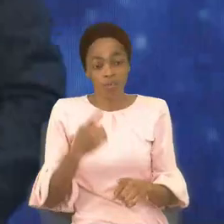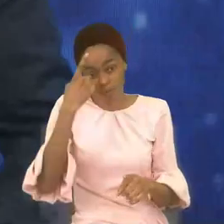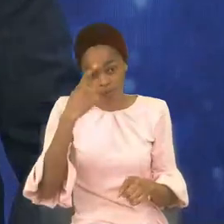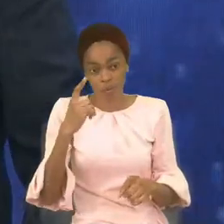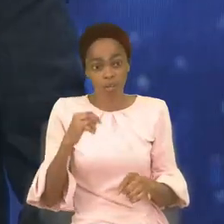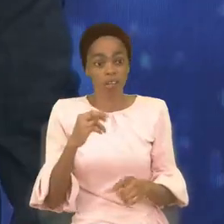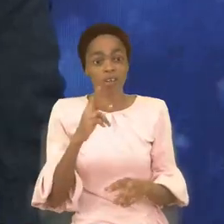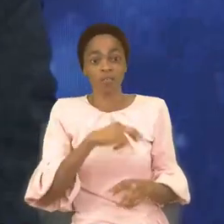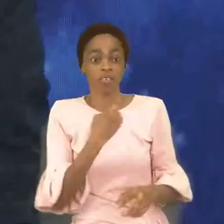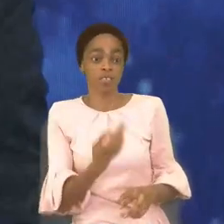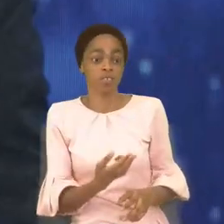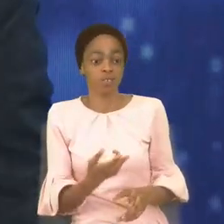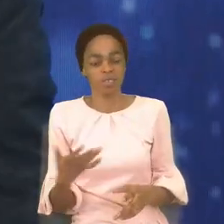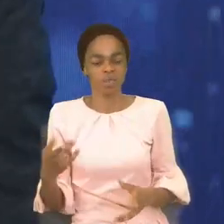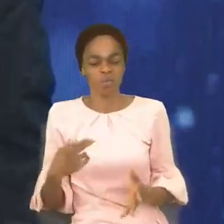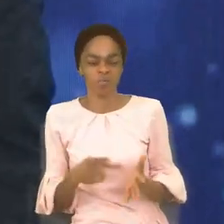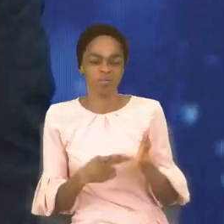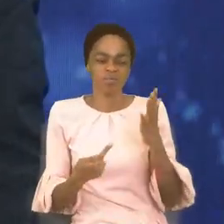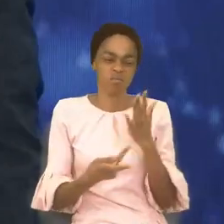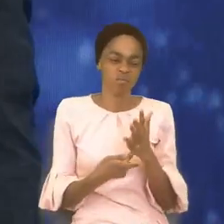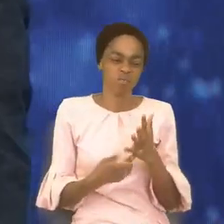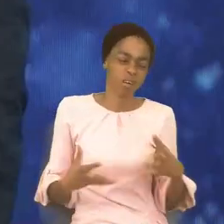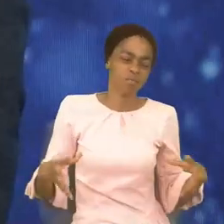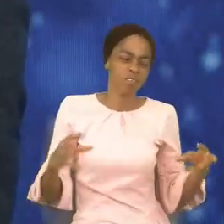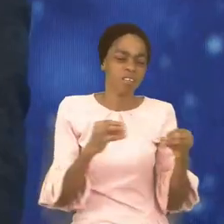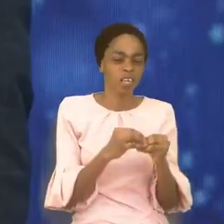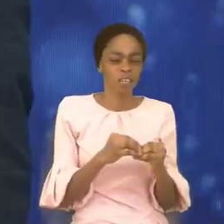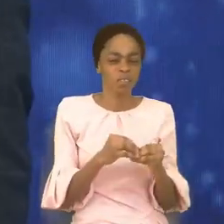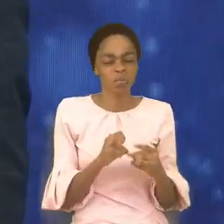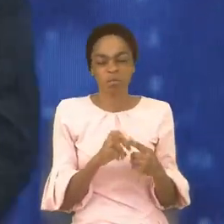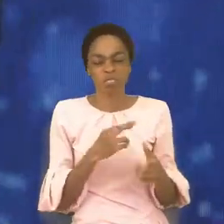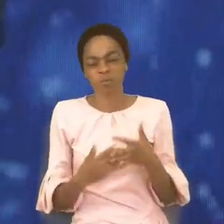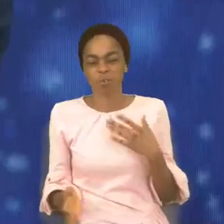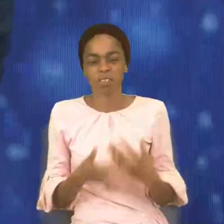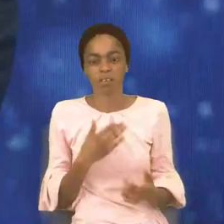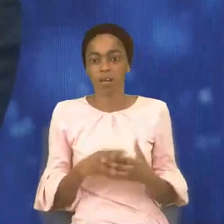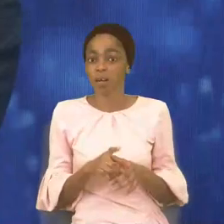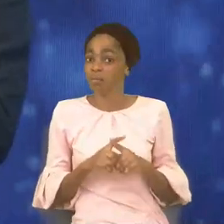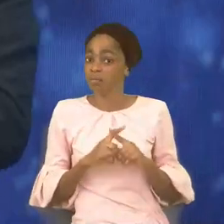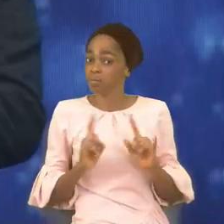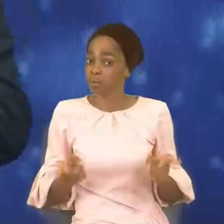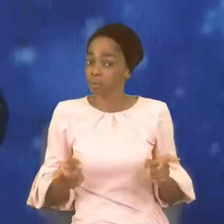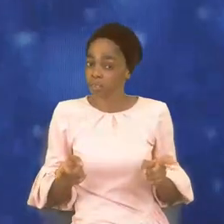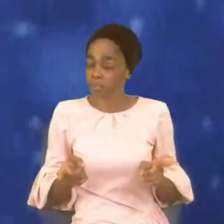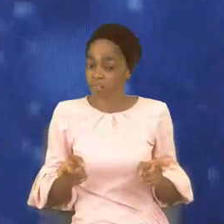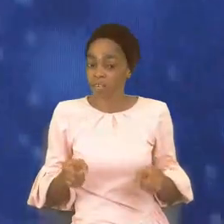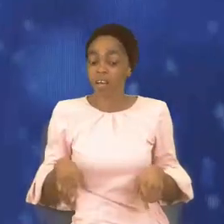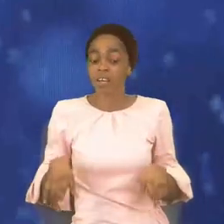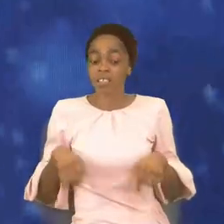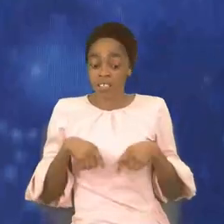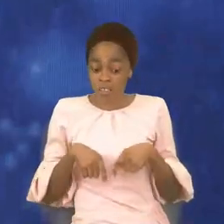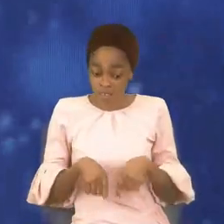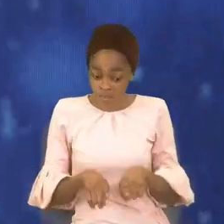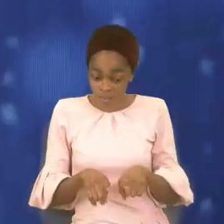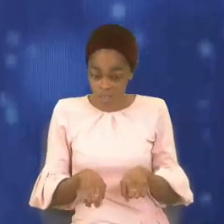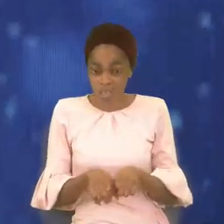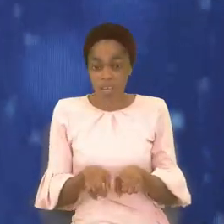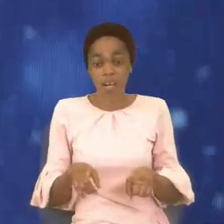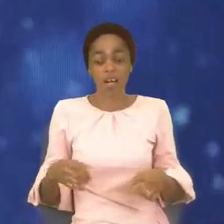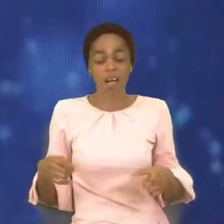chose religieuse, croisade, retraite, convention et tout. Mais pendant qu'ils sont